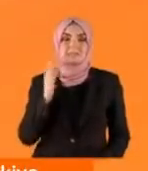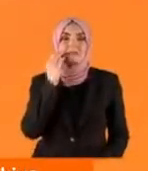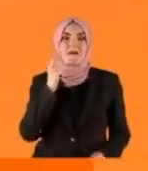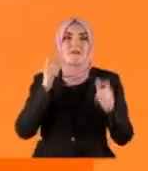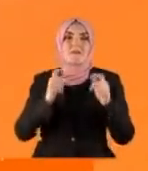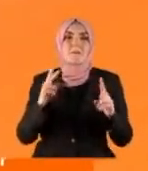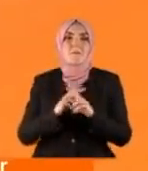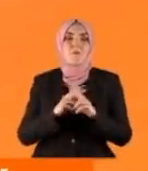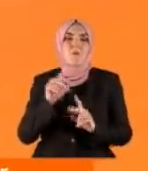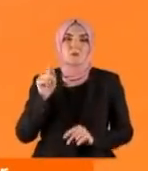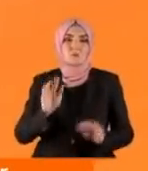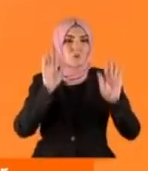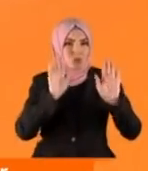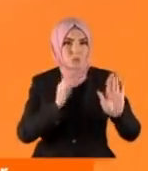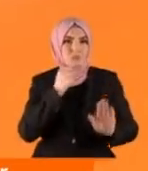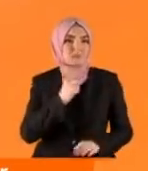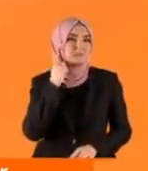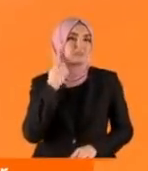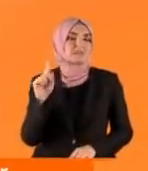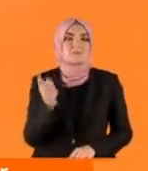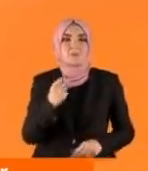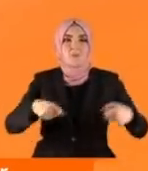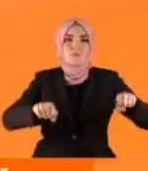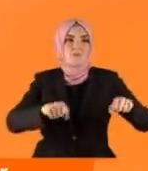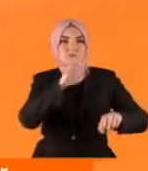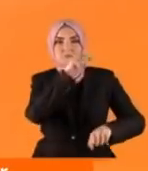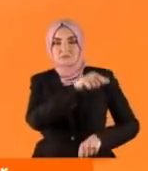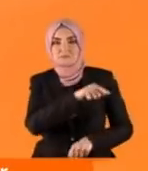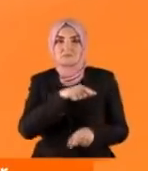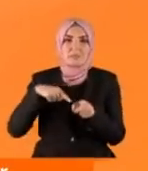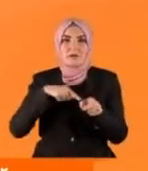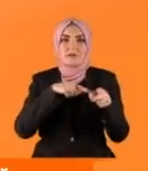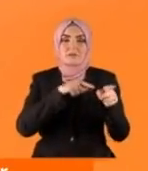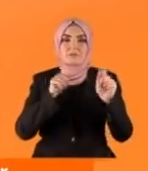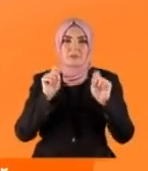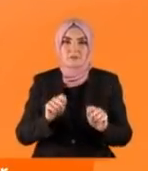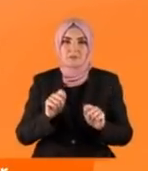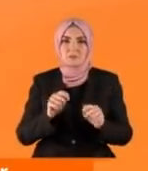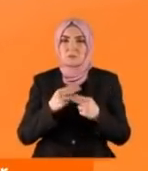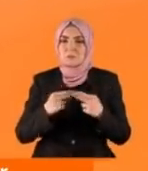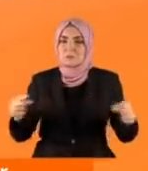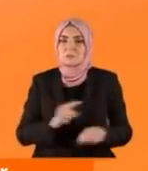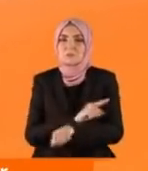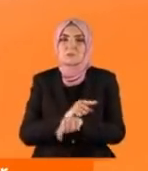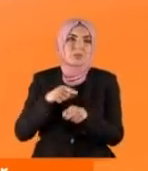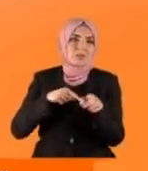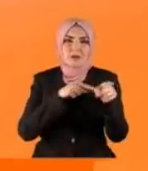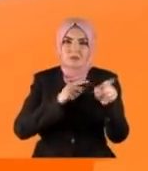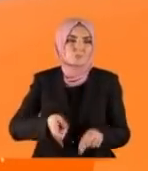Sakarya polisi dur ihtarına uymayan bir motosikletlinin peşindeydi. Dakikalarca devam eden kovalamaca bir mısır tarlasında sona